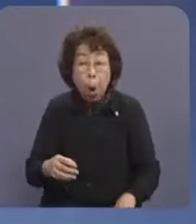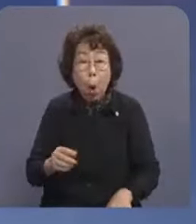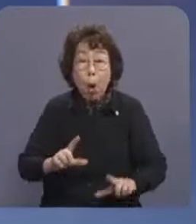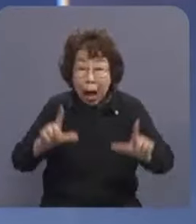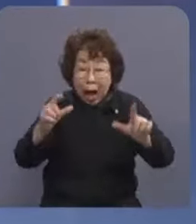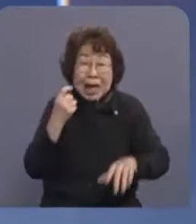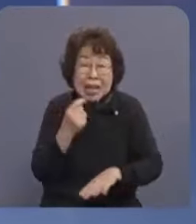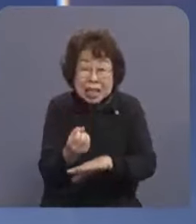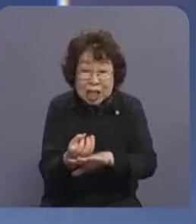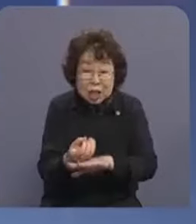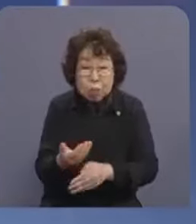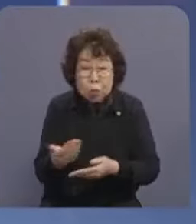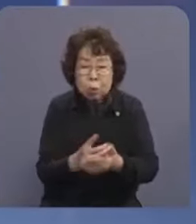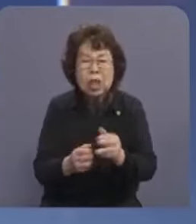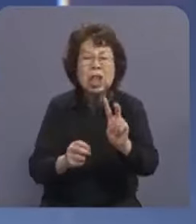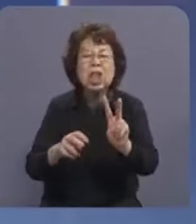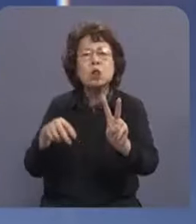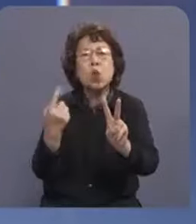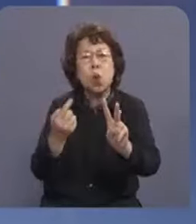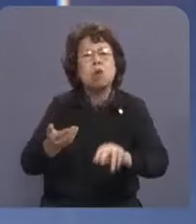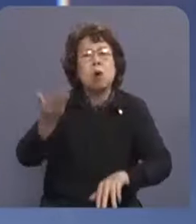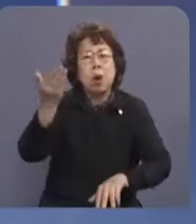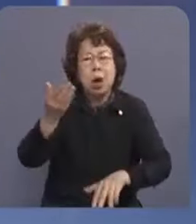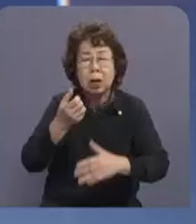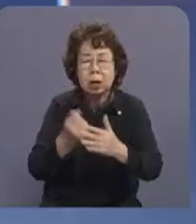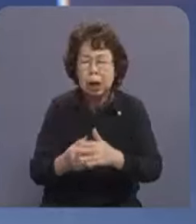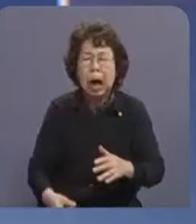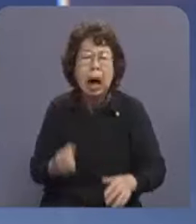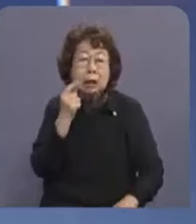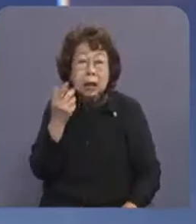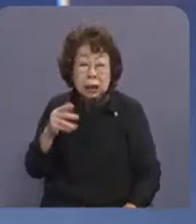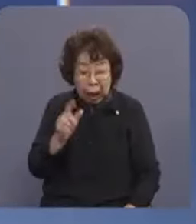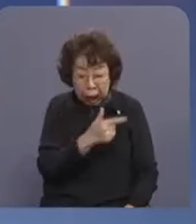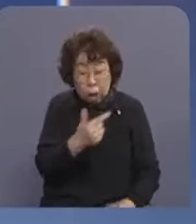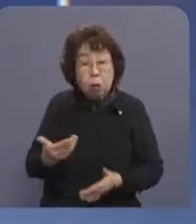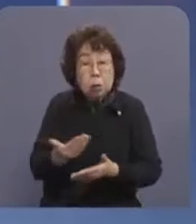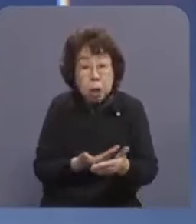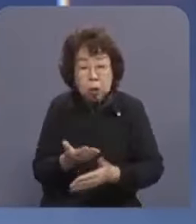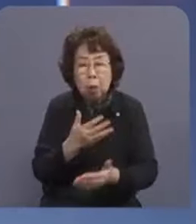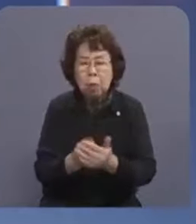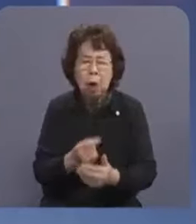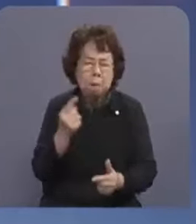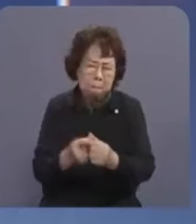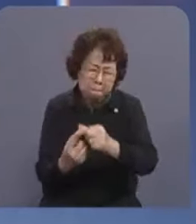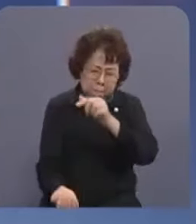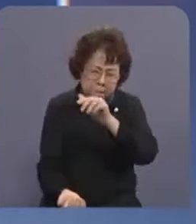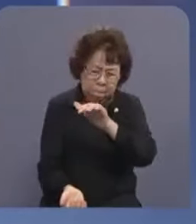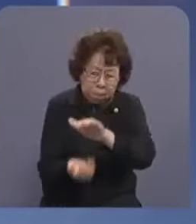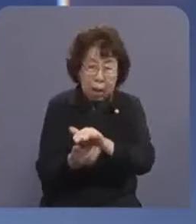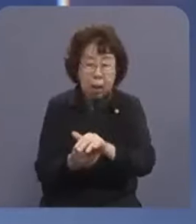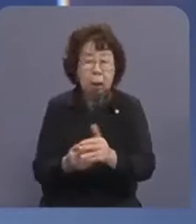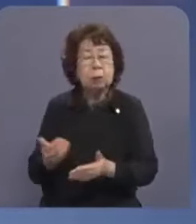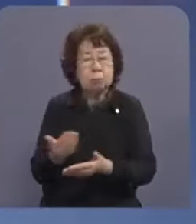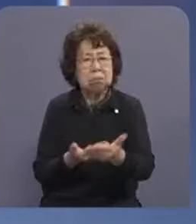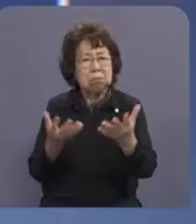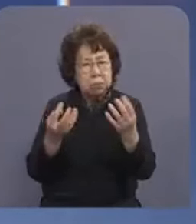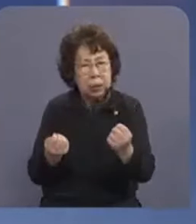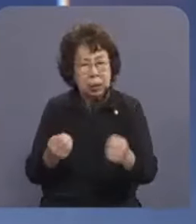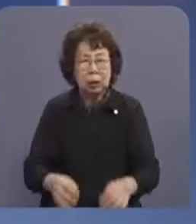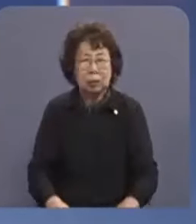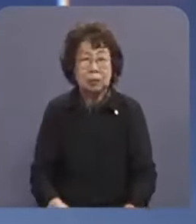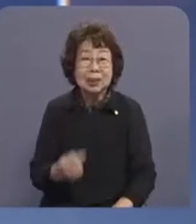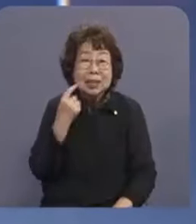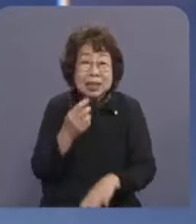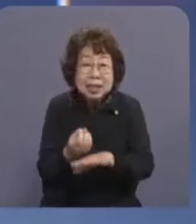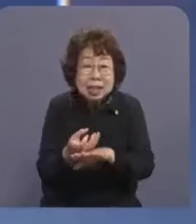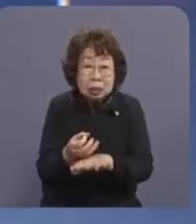거래 대금도 2조원에 유박을 했는데 특히 지난달 하루 평균 거래 대금 사상 최대를 기록하기도 했습니다 당분간